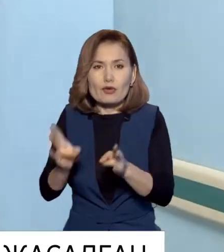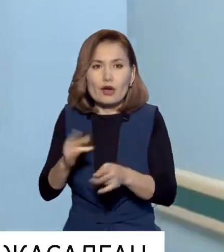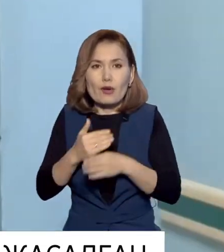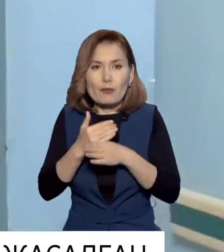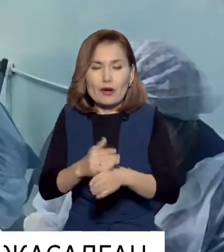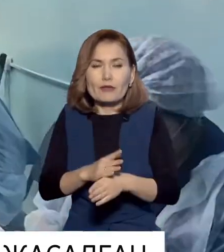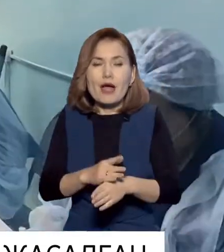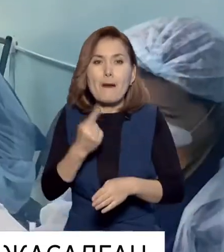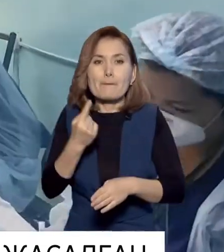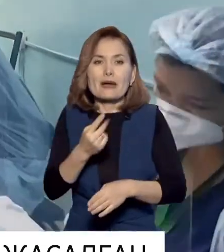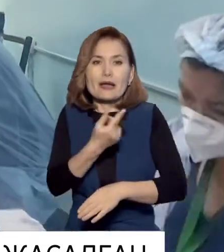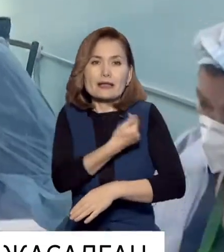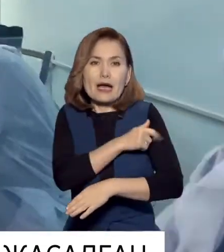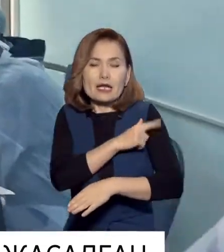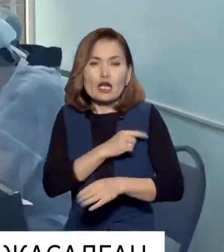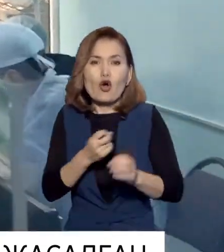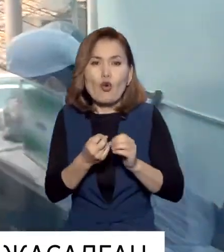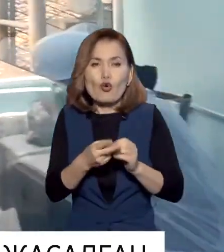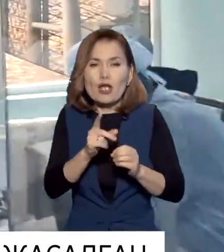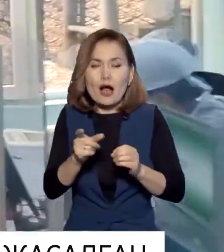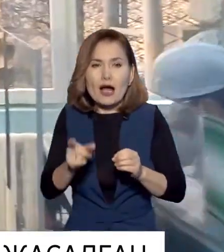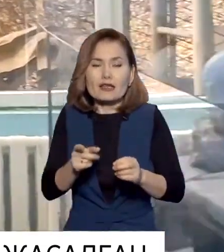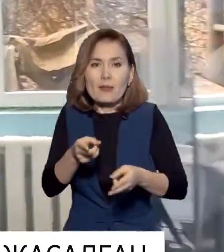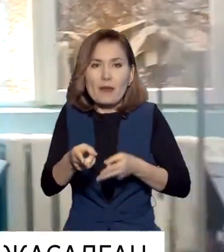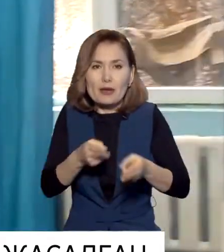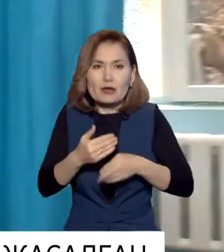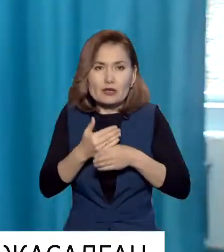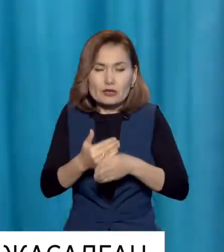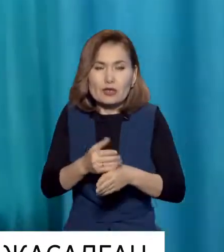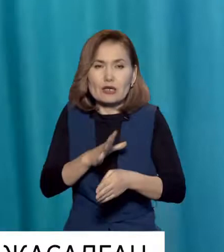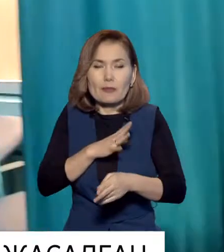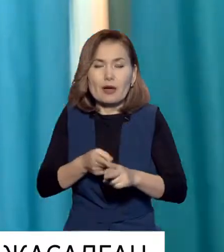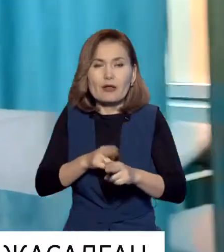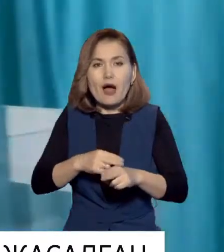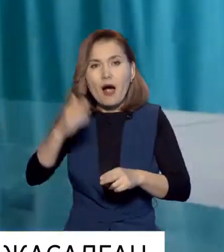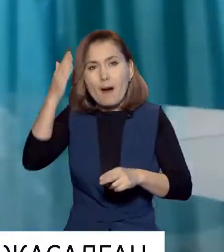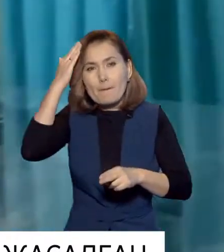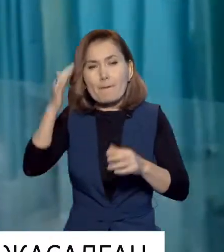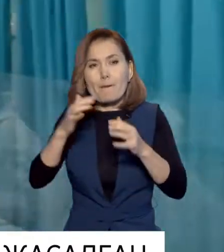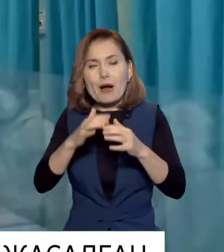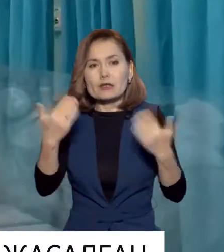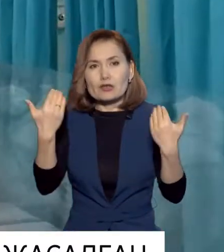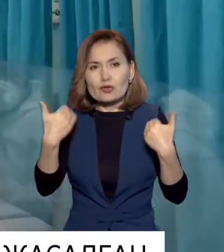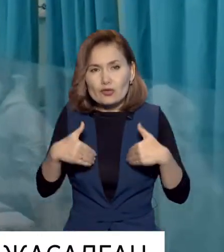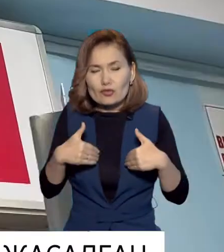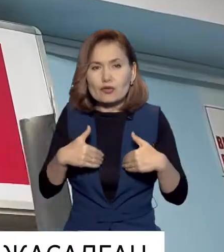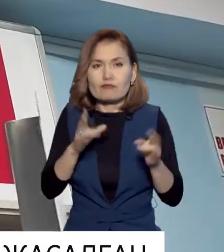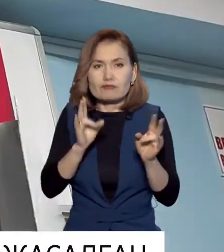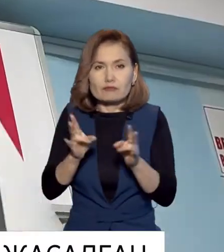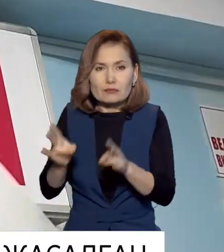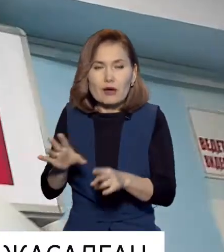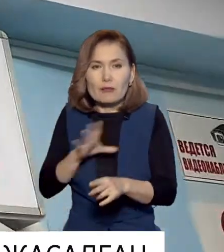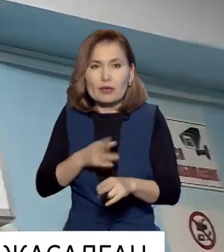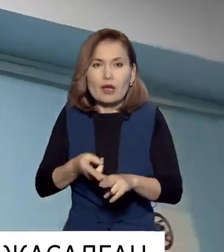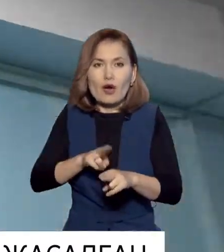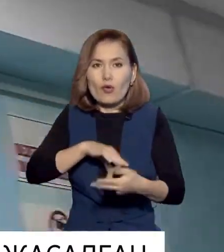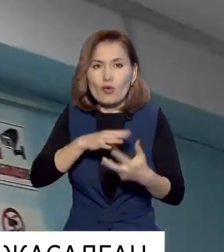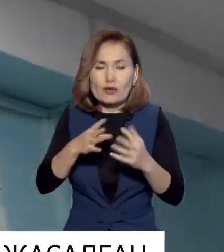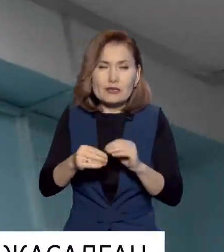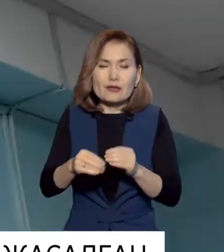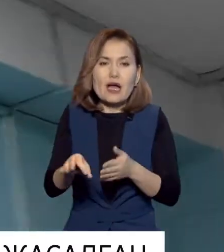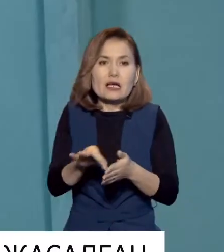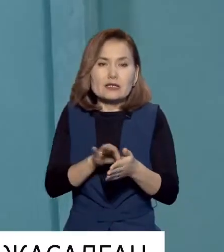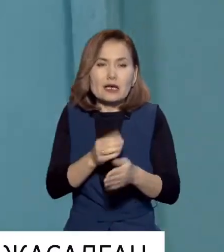отаға кіріп шыққан. Науқастардың көбі бас және кеуде тұсынан жарақаттанған. Пациенттердің жартысы шұғыл медициналық көмек көрсеткеннен